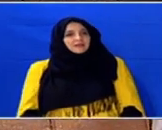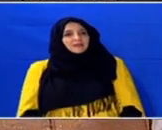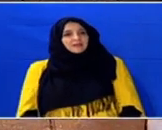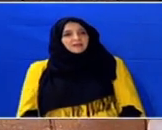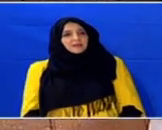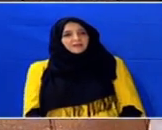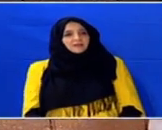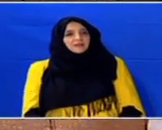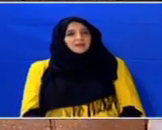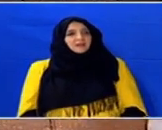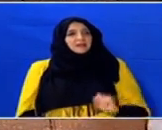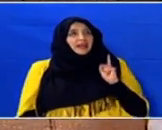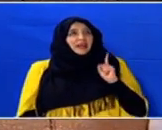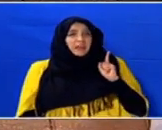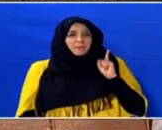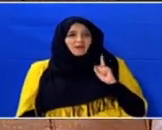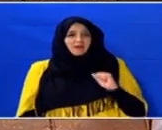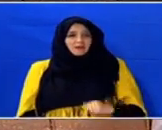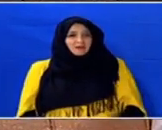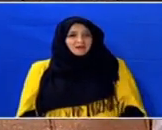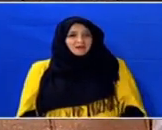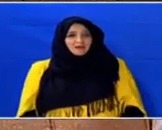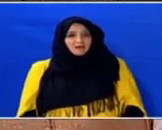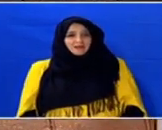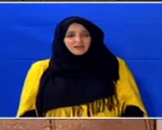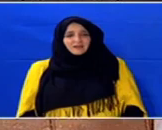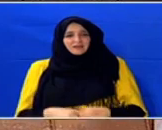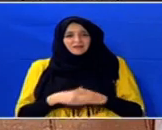حق آخر يقول له عليك أن